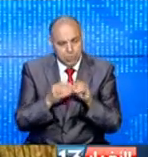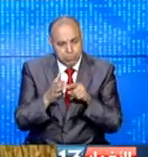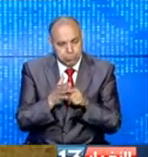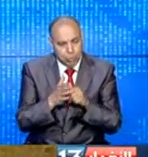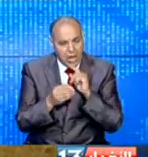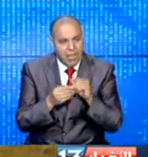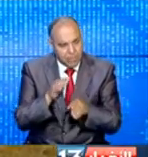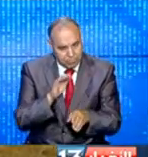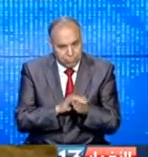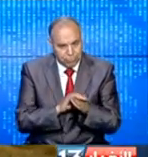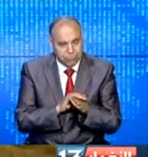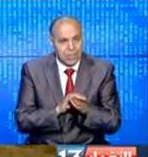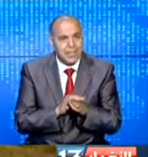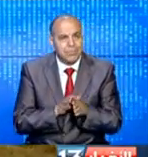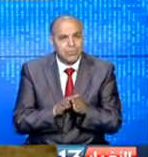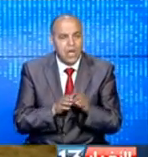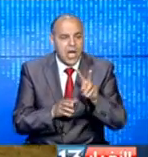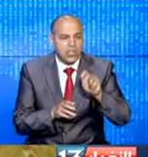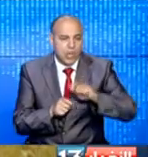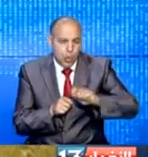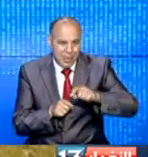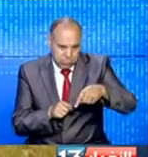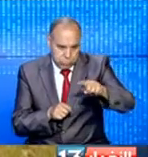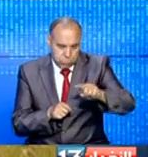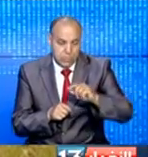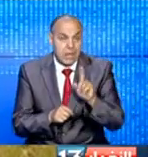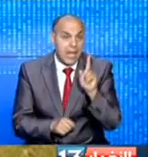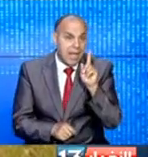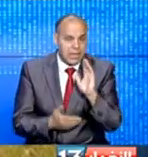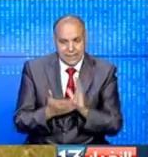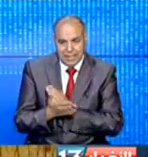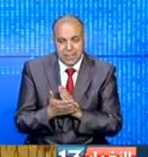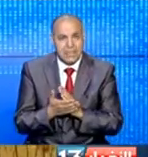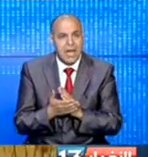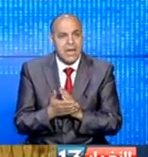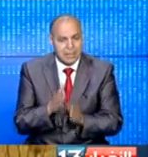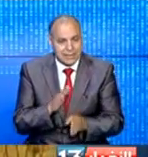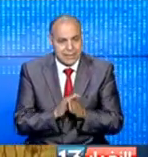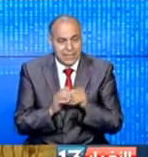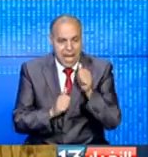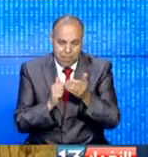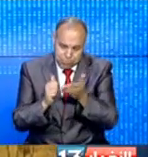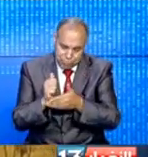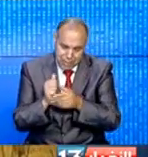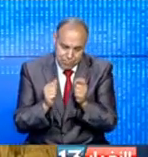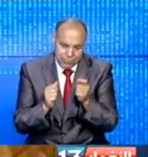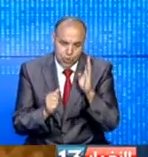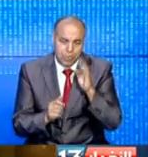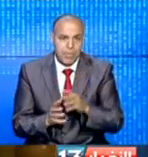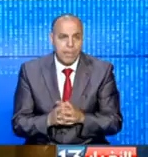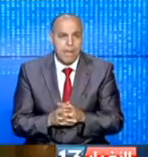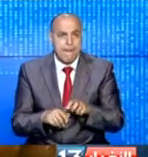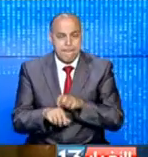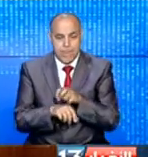والانطلاق في مساحه وعشرين كيلومتر في الايام القادمه استعدادا لانطلاق موسم الحبوب بالجهه